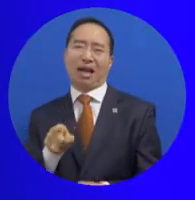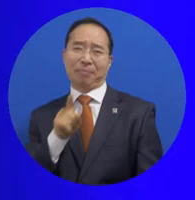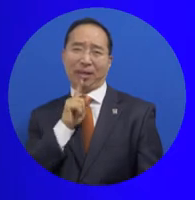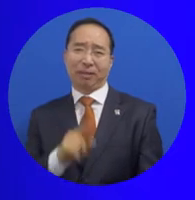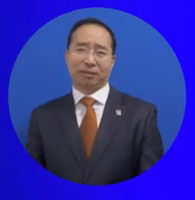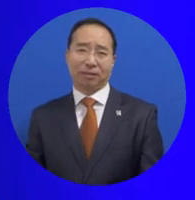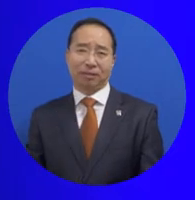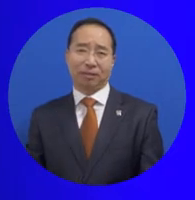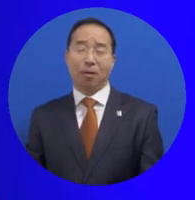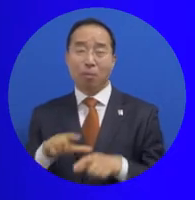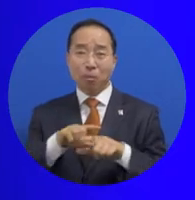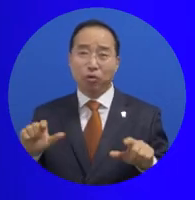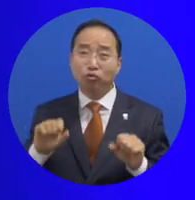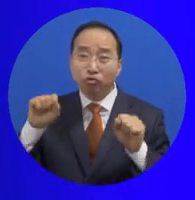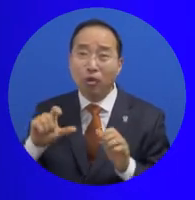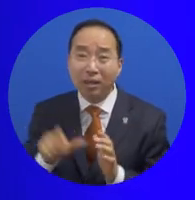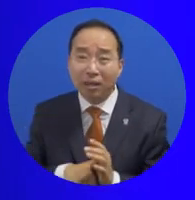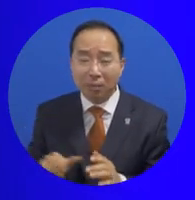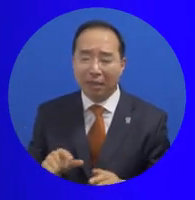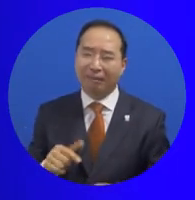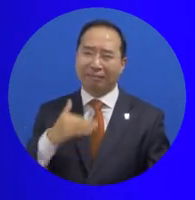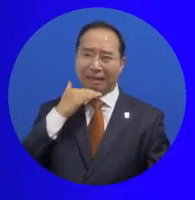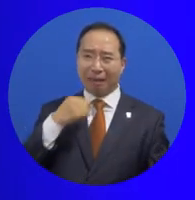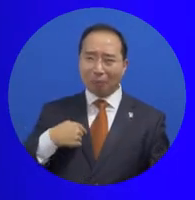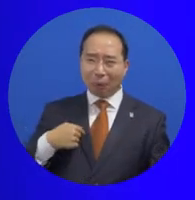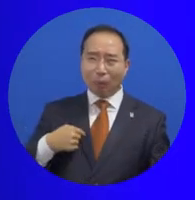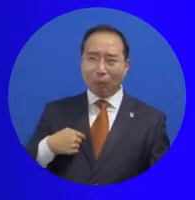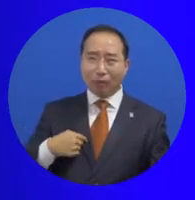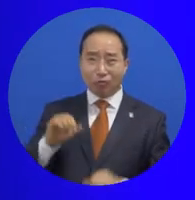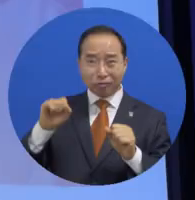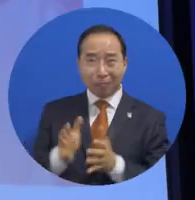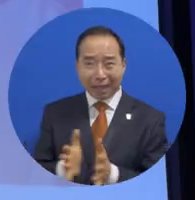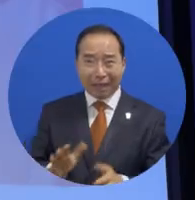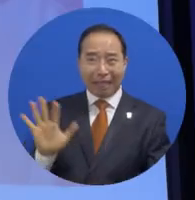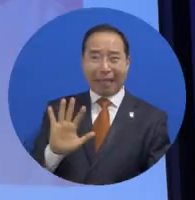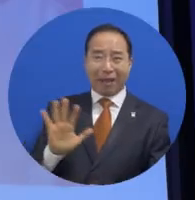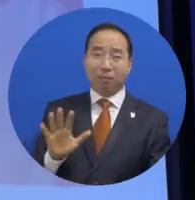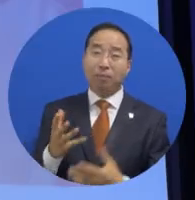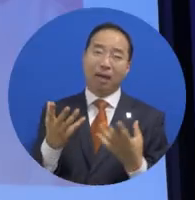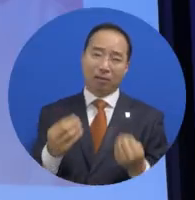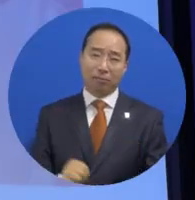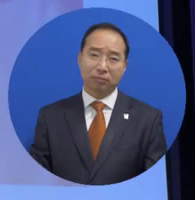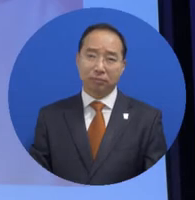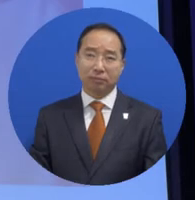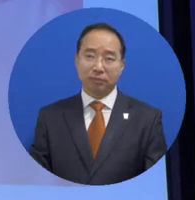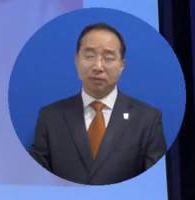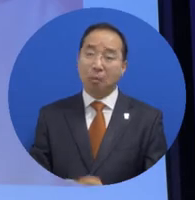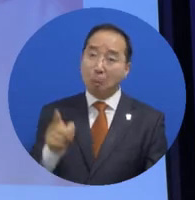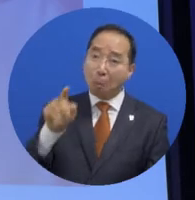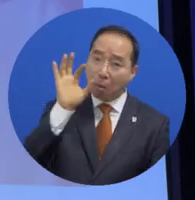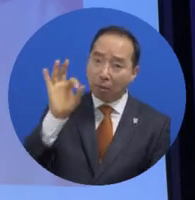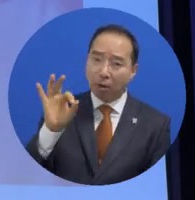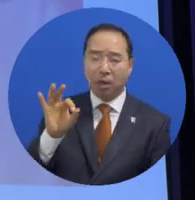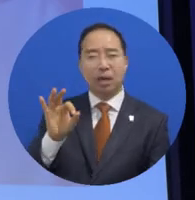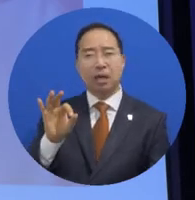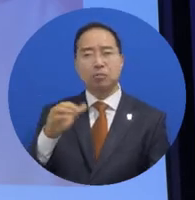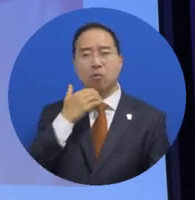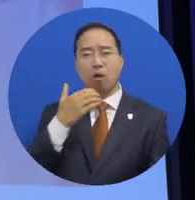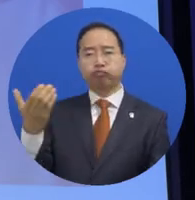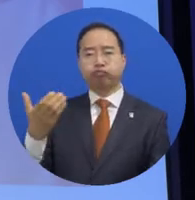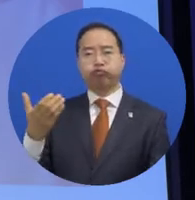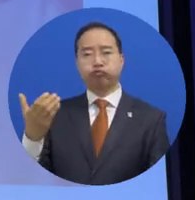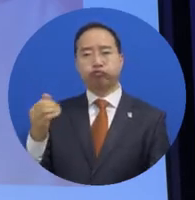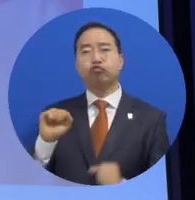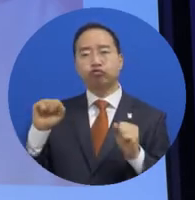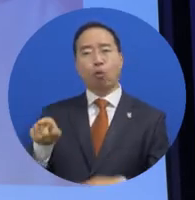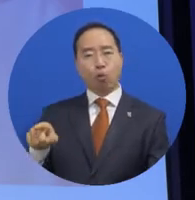대개 나이 핑계를 먼저 대거든요. 이 나이에 무슨 운동을 시작해. 이분을 생각하면서요, 더 이상 나이 핑계는 대지